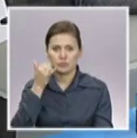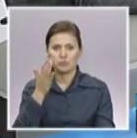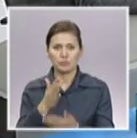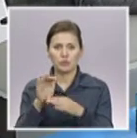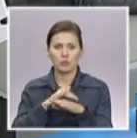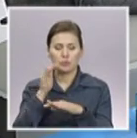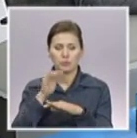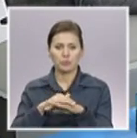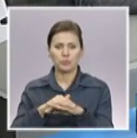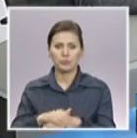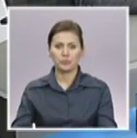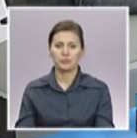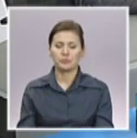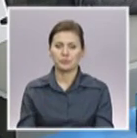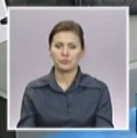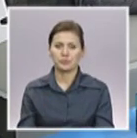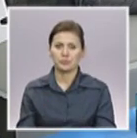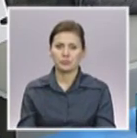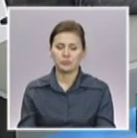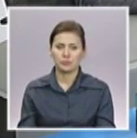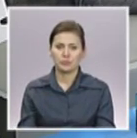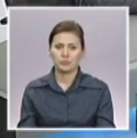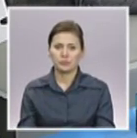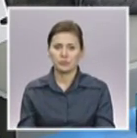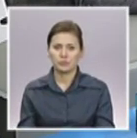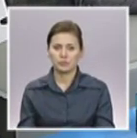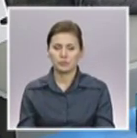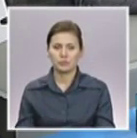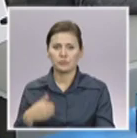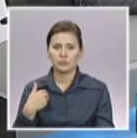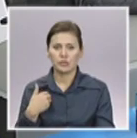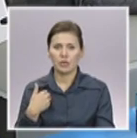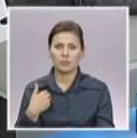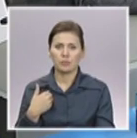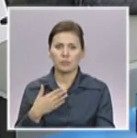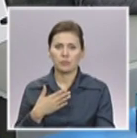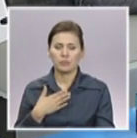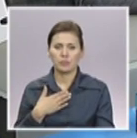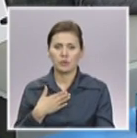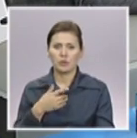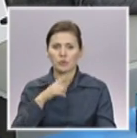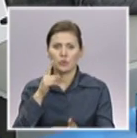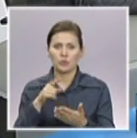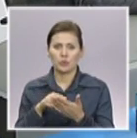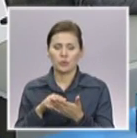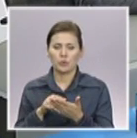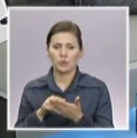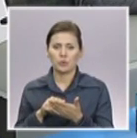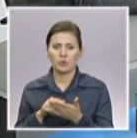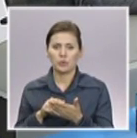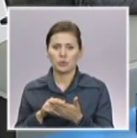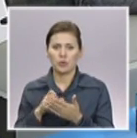кеш жарық. Алло. Иә, тыңдап отырмыз. Алло, сәлеметсіздер ма? Сұрақ қояйын деп едім сізге.